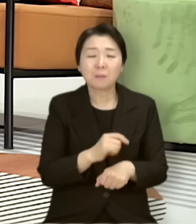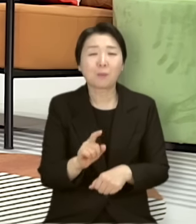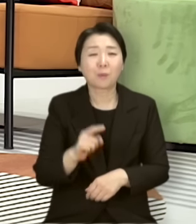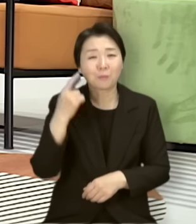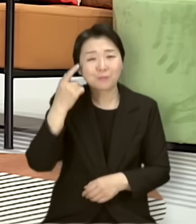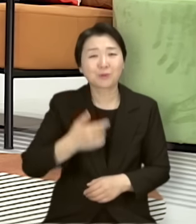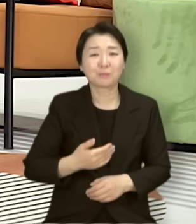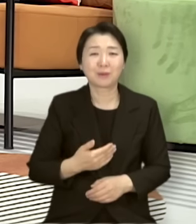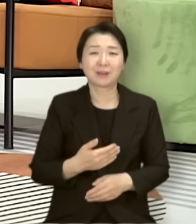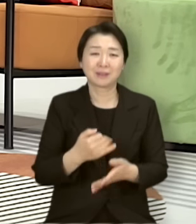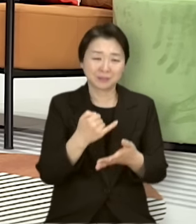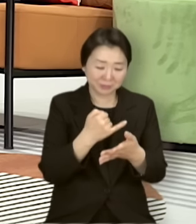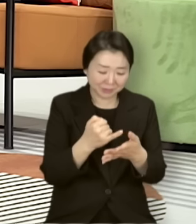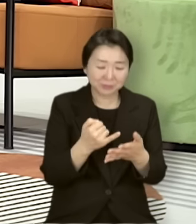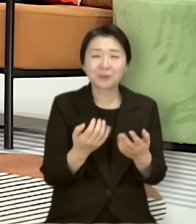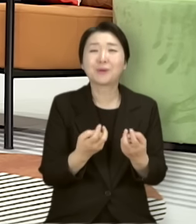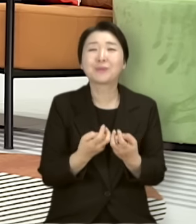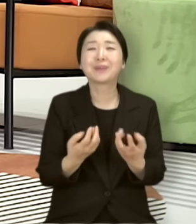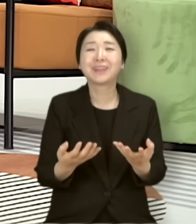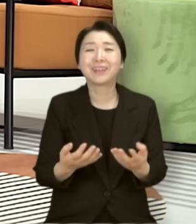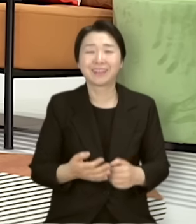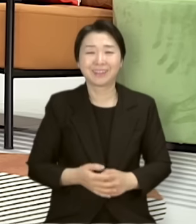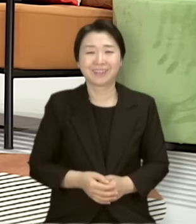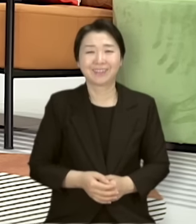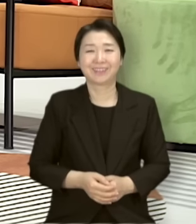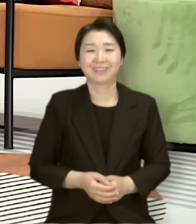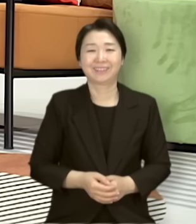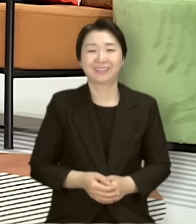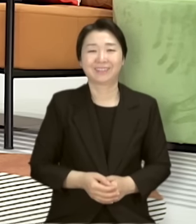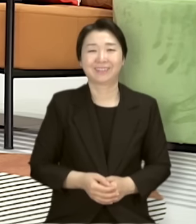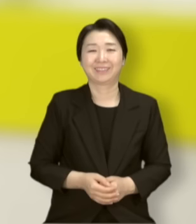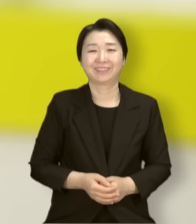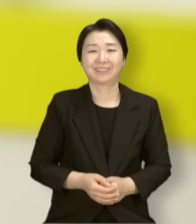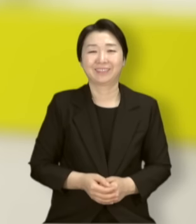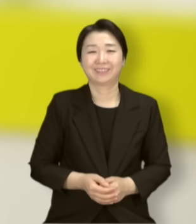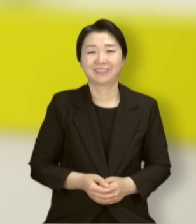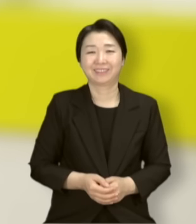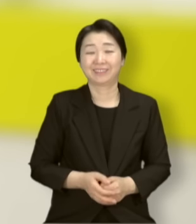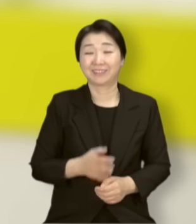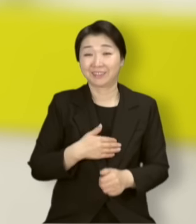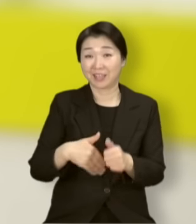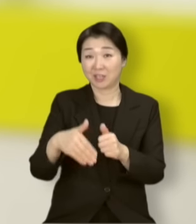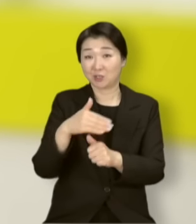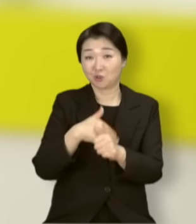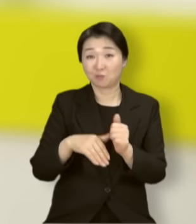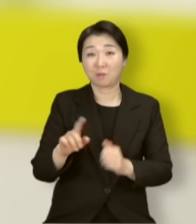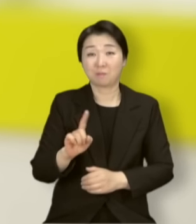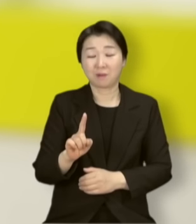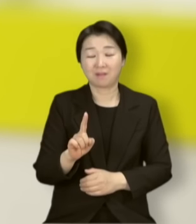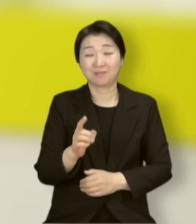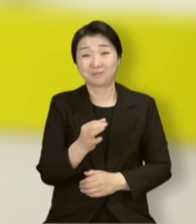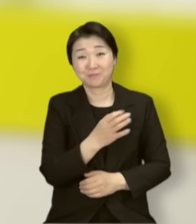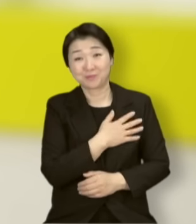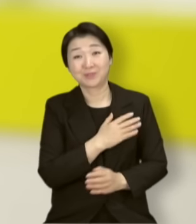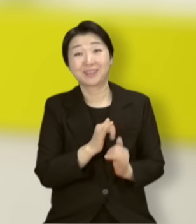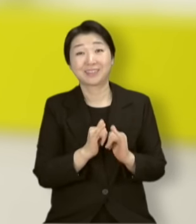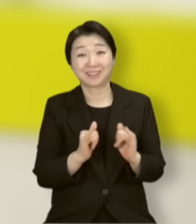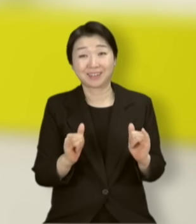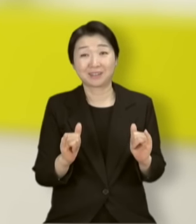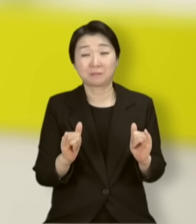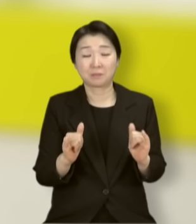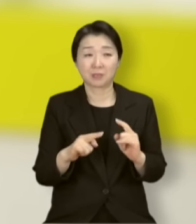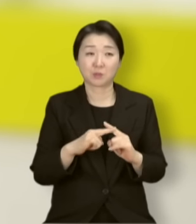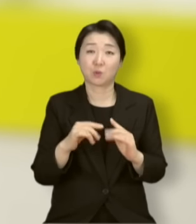딸도 그렇고, 어떡해요? 그러니까. 네. 지금 예. 이제 제 주변에 좀 부유하신